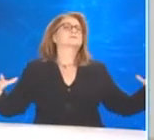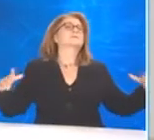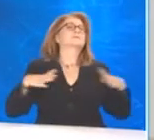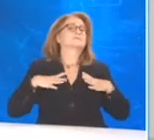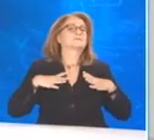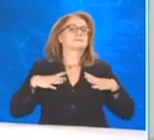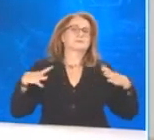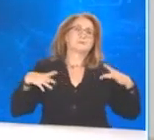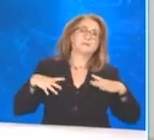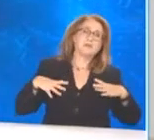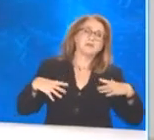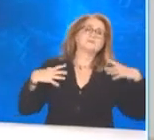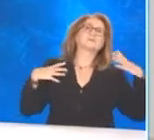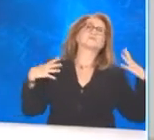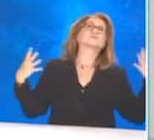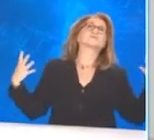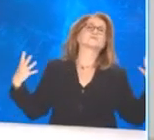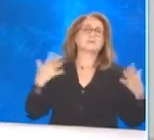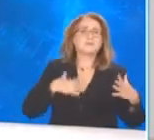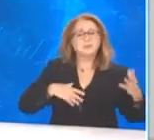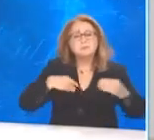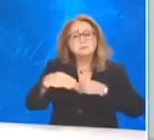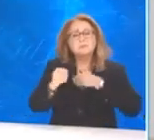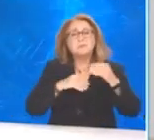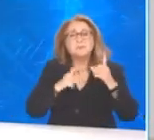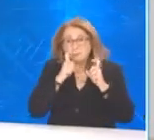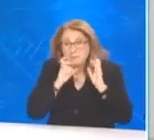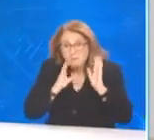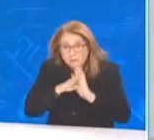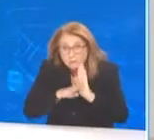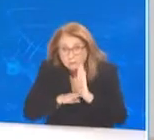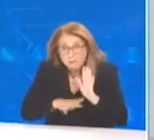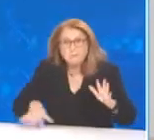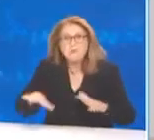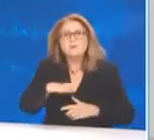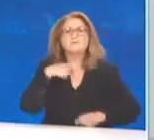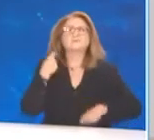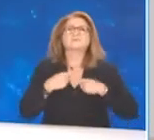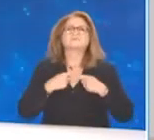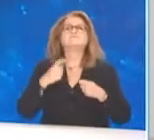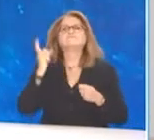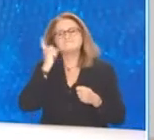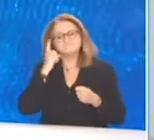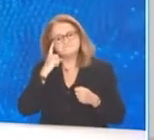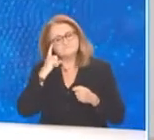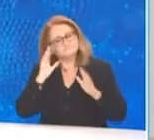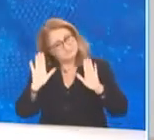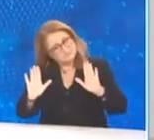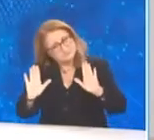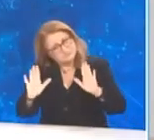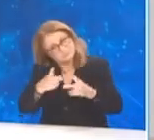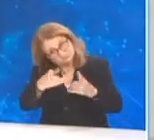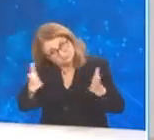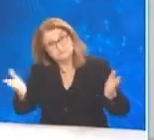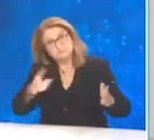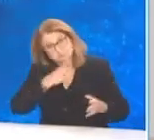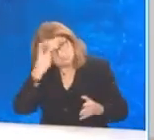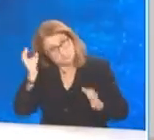ξεκουραστείτε. Λέμε να γίνει αυτό με προσοχή και αντιλαμβανόμενοι όλοι ότι αυτό το καλοκαίρι ο